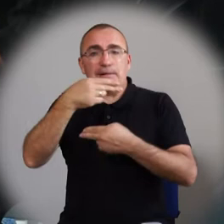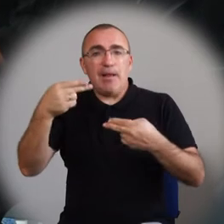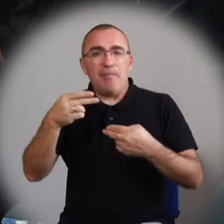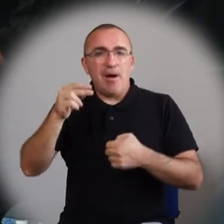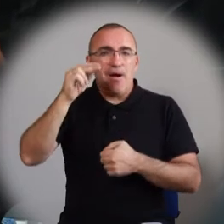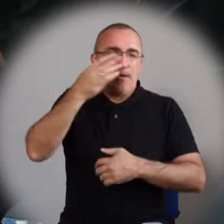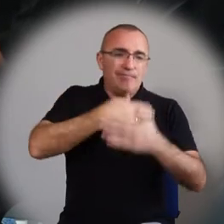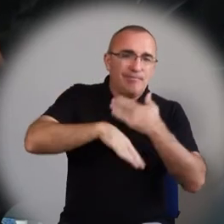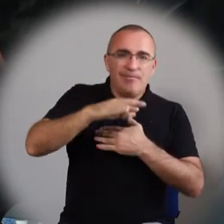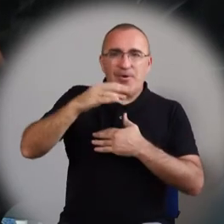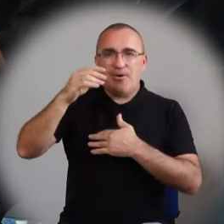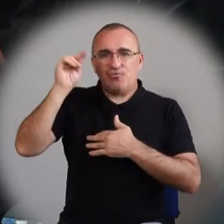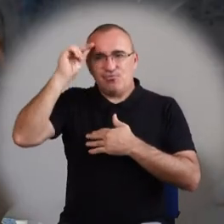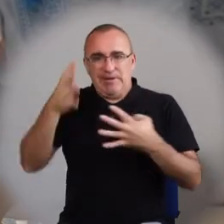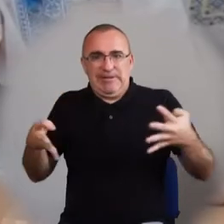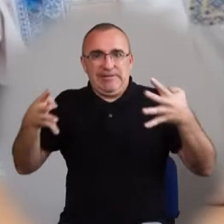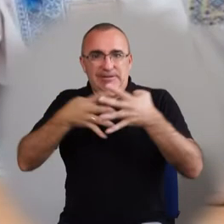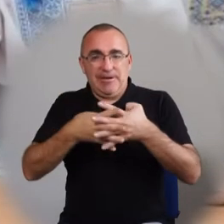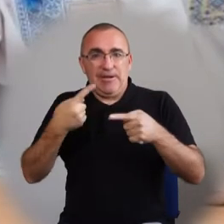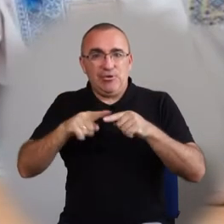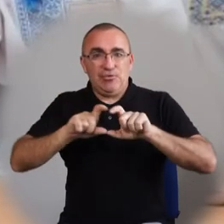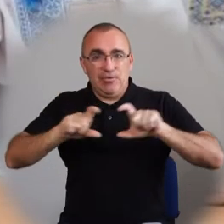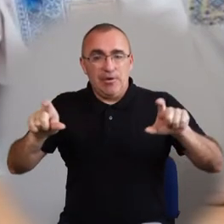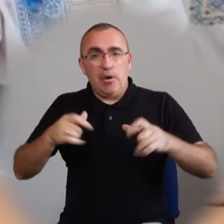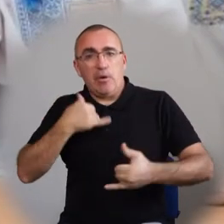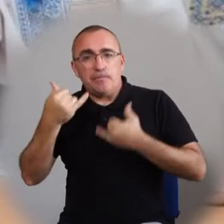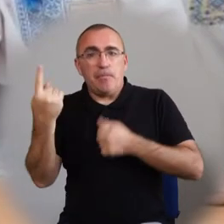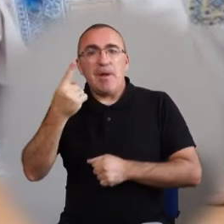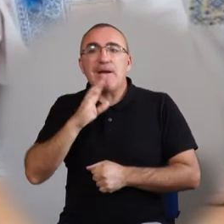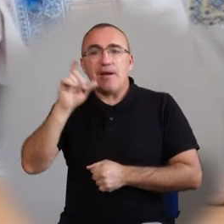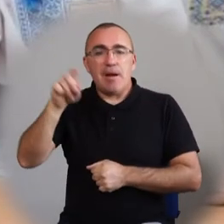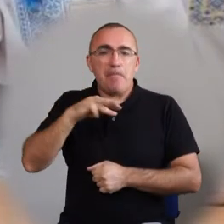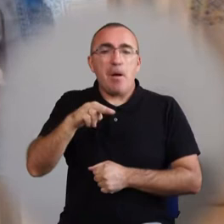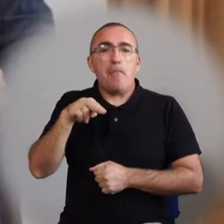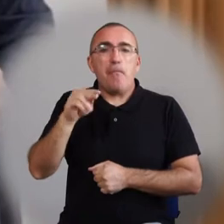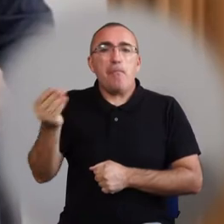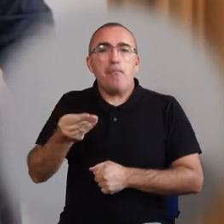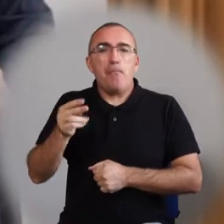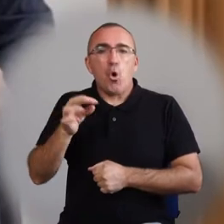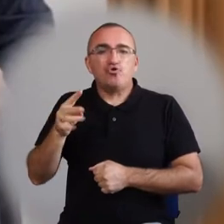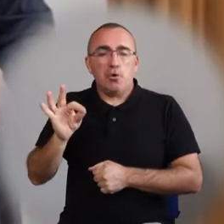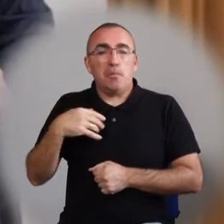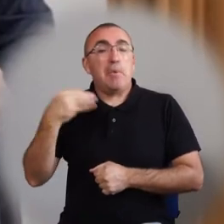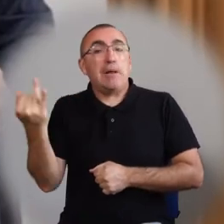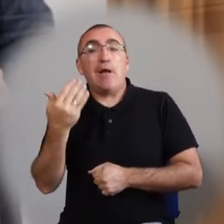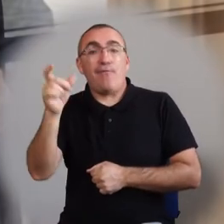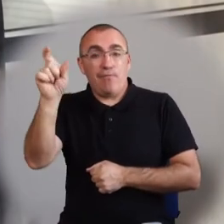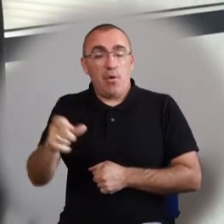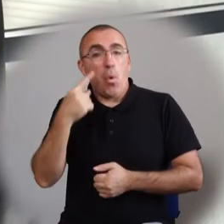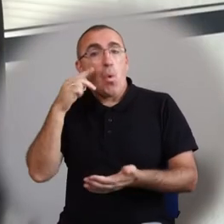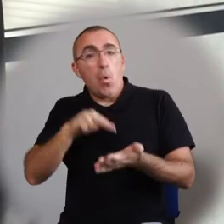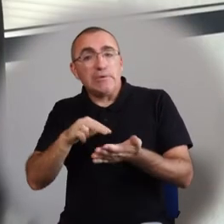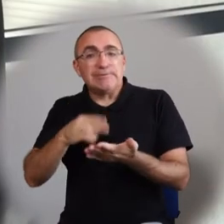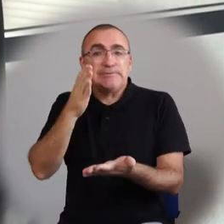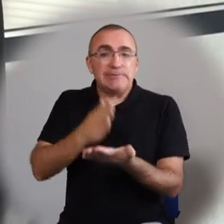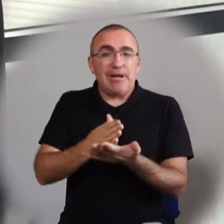як інклюзивна освіта. Ми пам'ятаємо, що цією темою опікувалась перша леді Марина Порошенко. Мені цікаво, як би ви